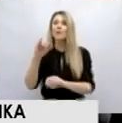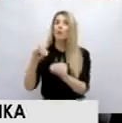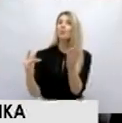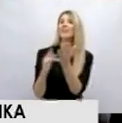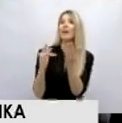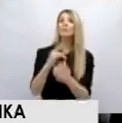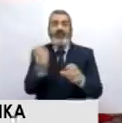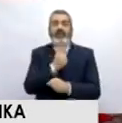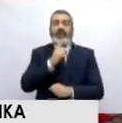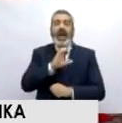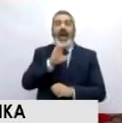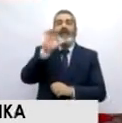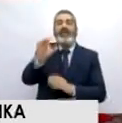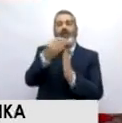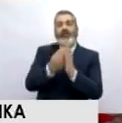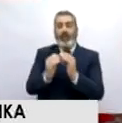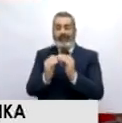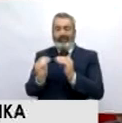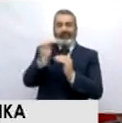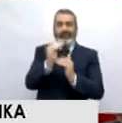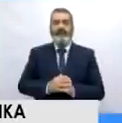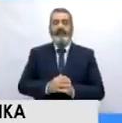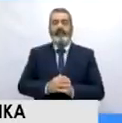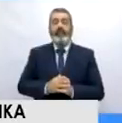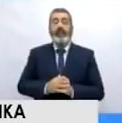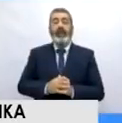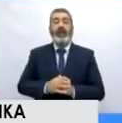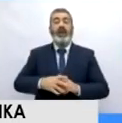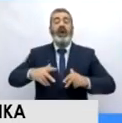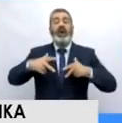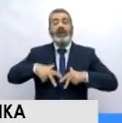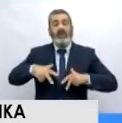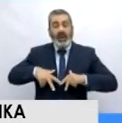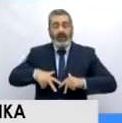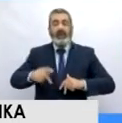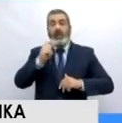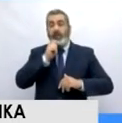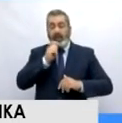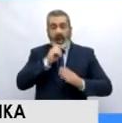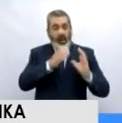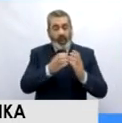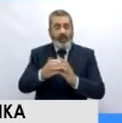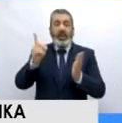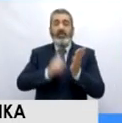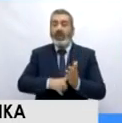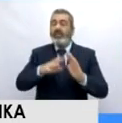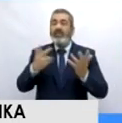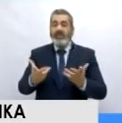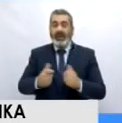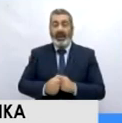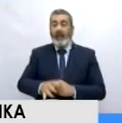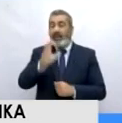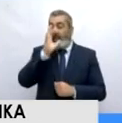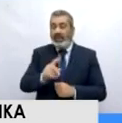Θράκης. Η τουρκική ηγεσία θα ήταν καλό να αντιληφθεί ότι η πραγματικότητα δεν αλλάζει παραχαράσοντας